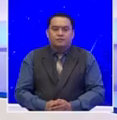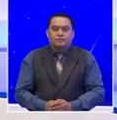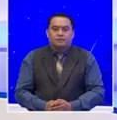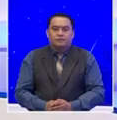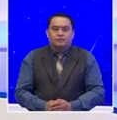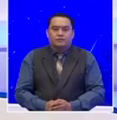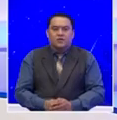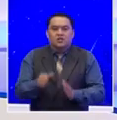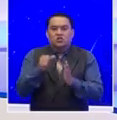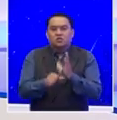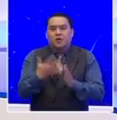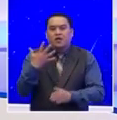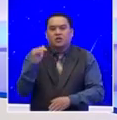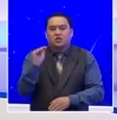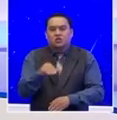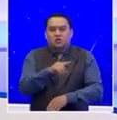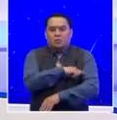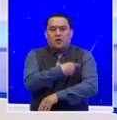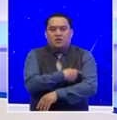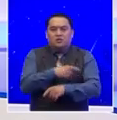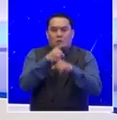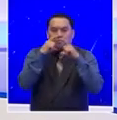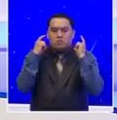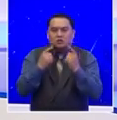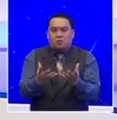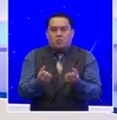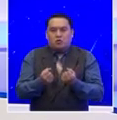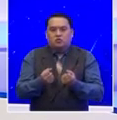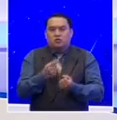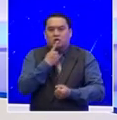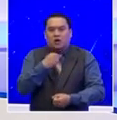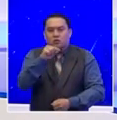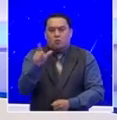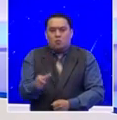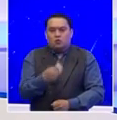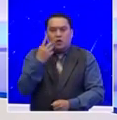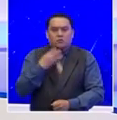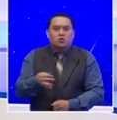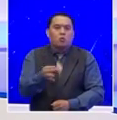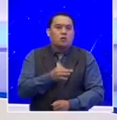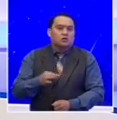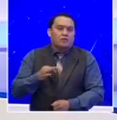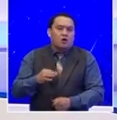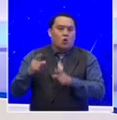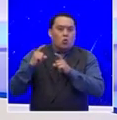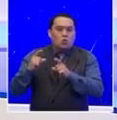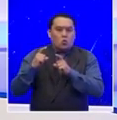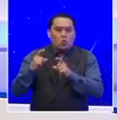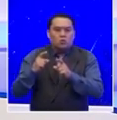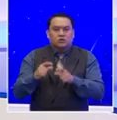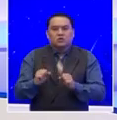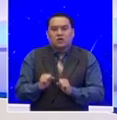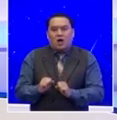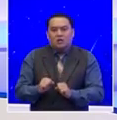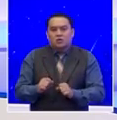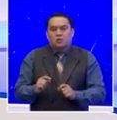Соседская поддержка. 65 тысяч медицинских масок получило общество Красного полумесяца Алматинской области. Груз со средствами